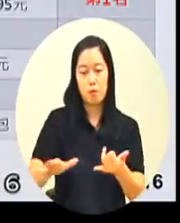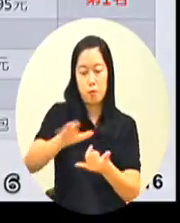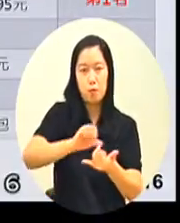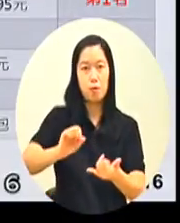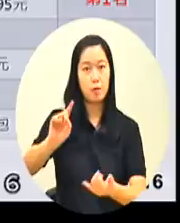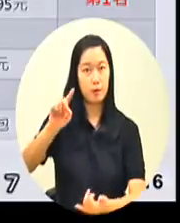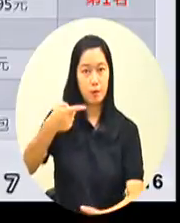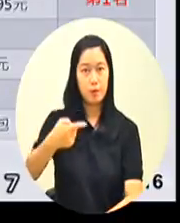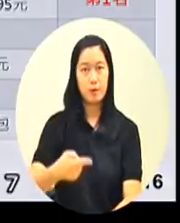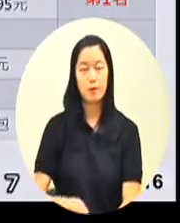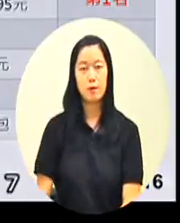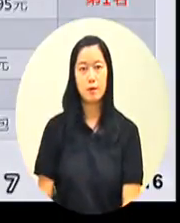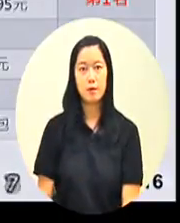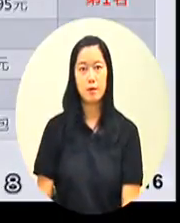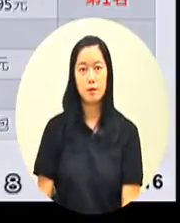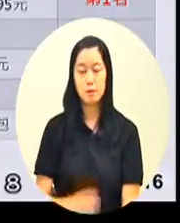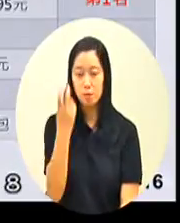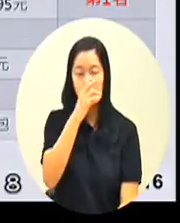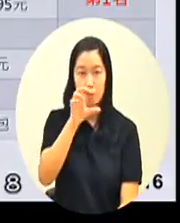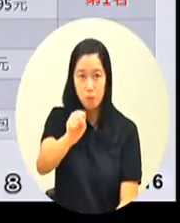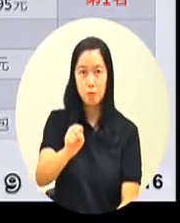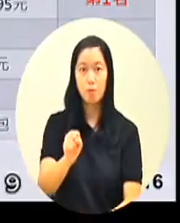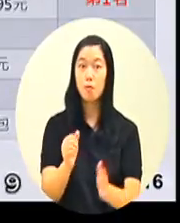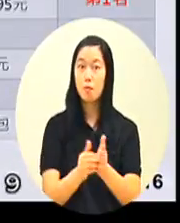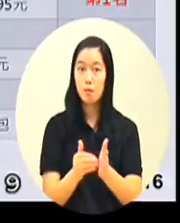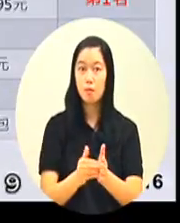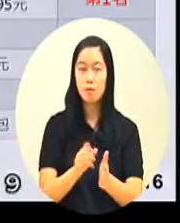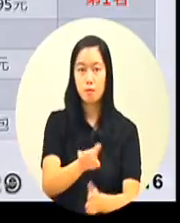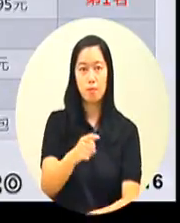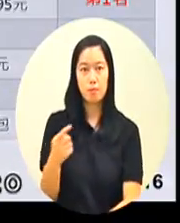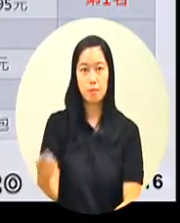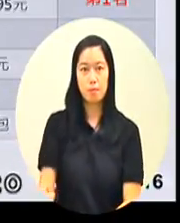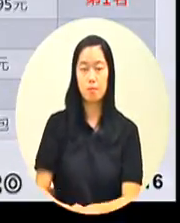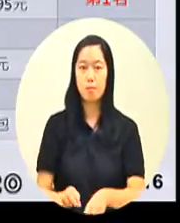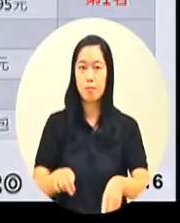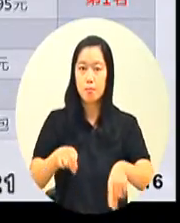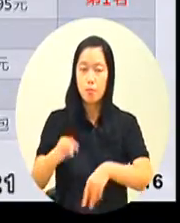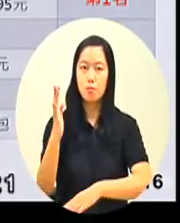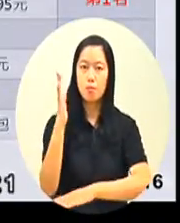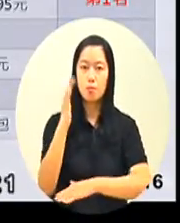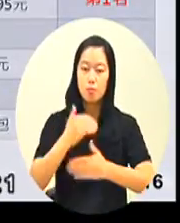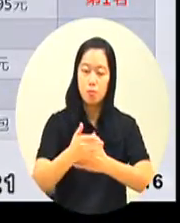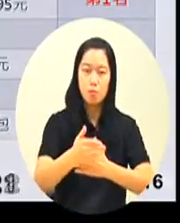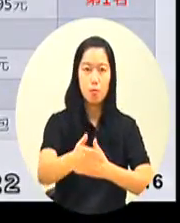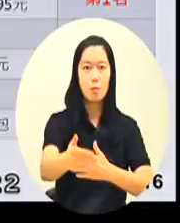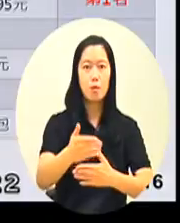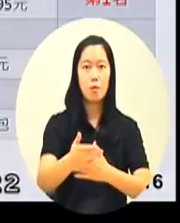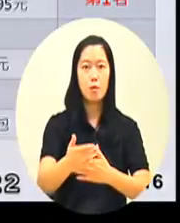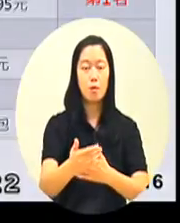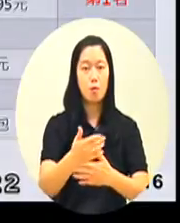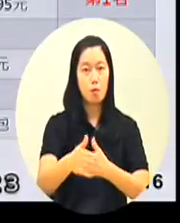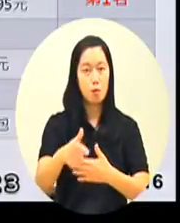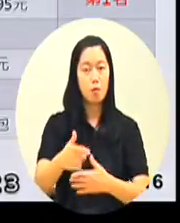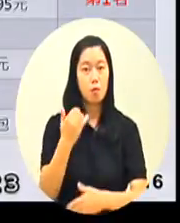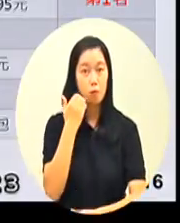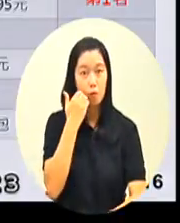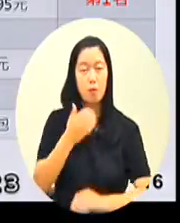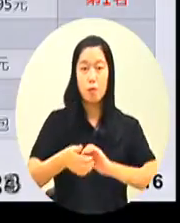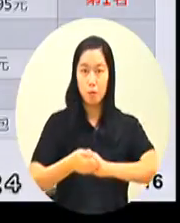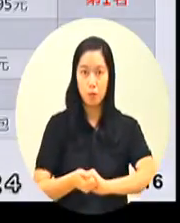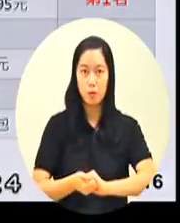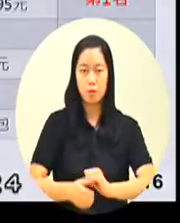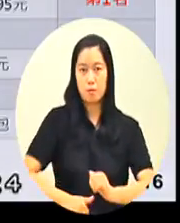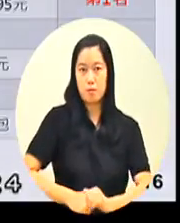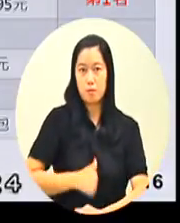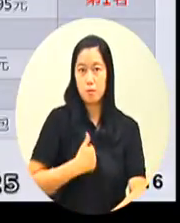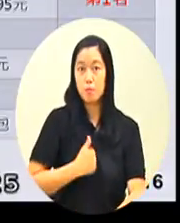名。那查获之后经过行政程序的处理，如果确定已经